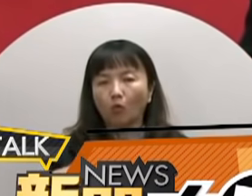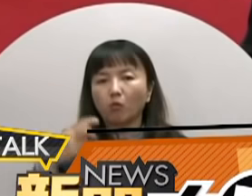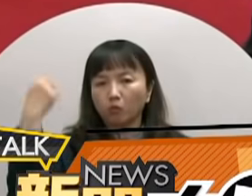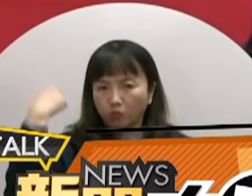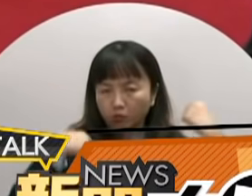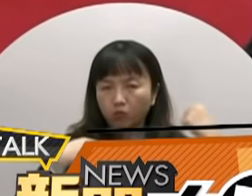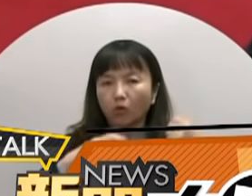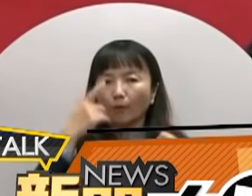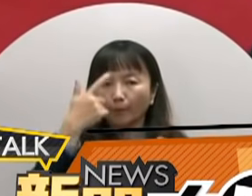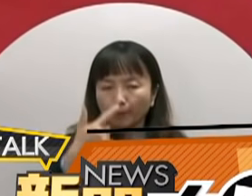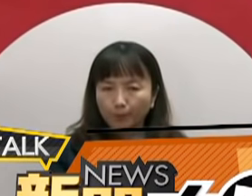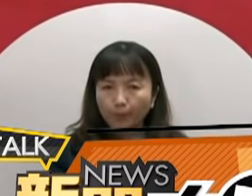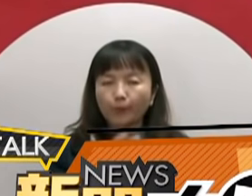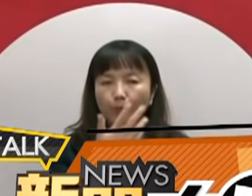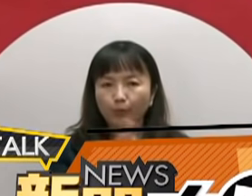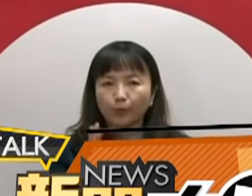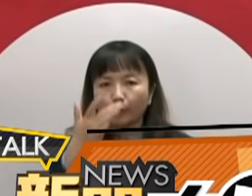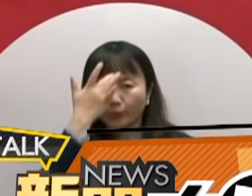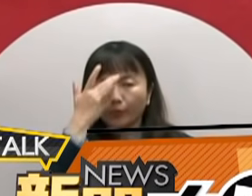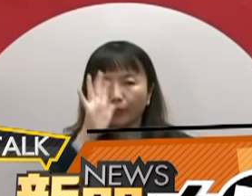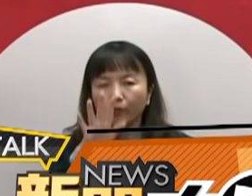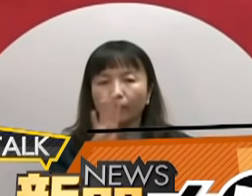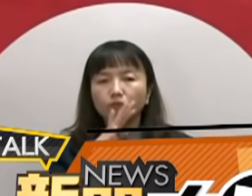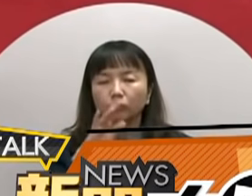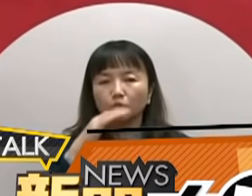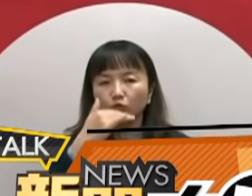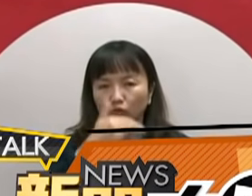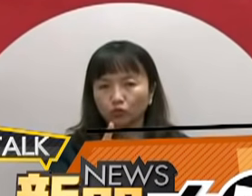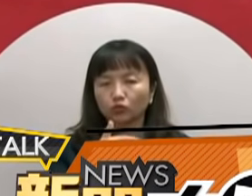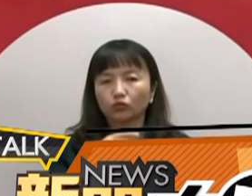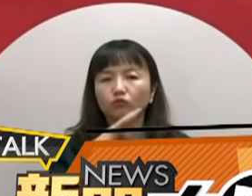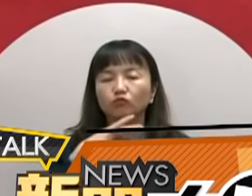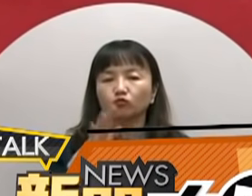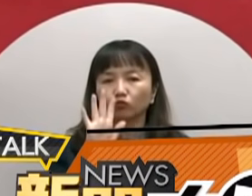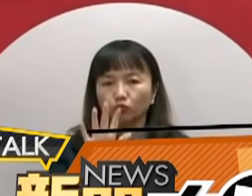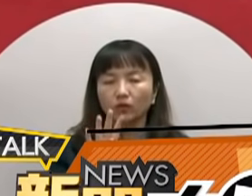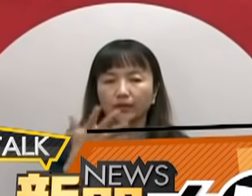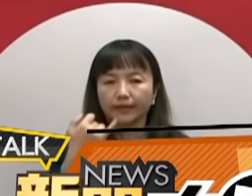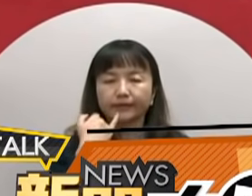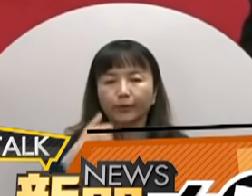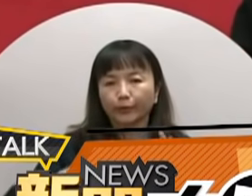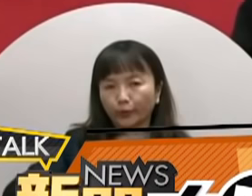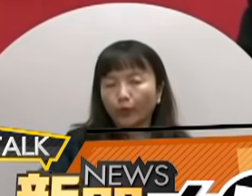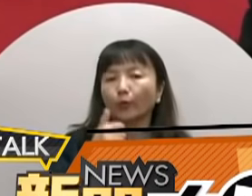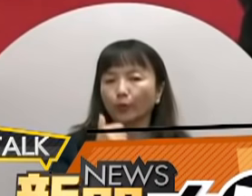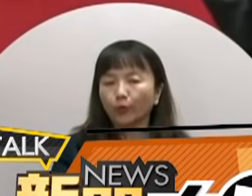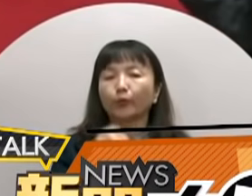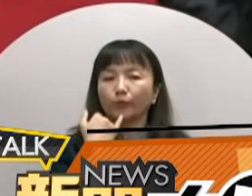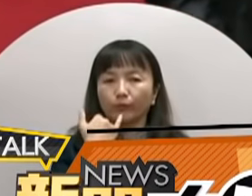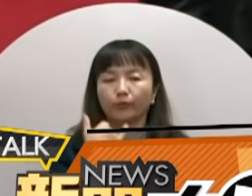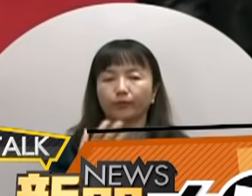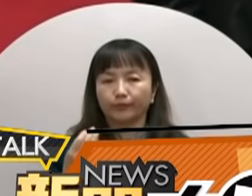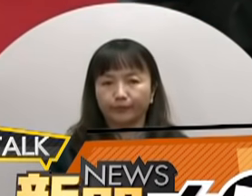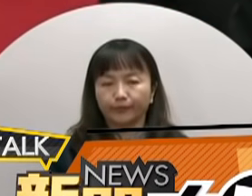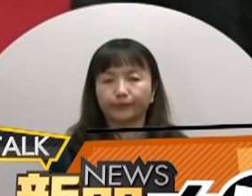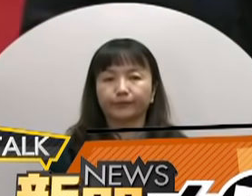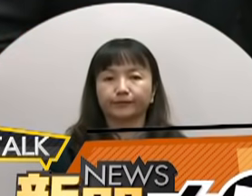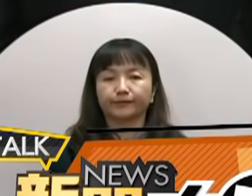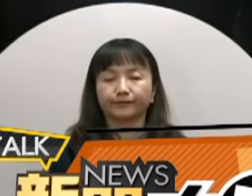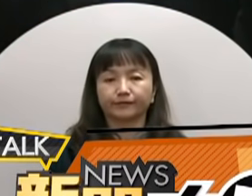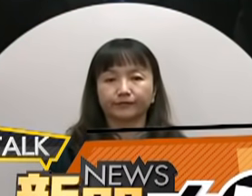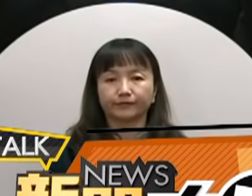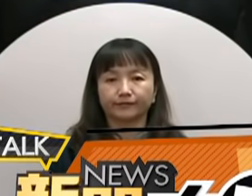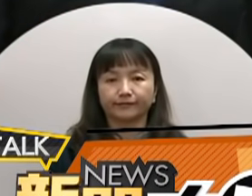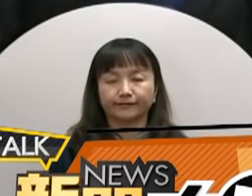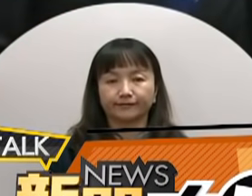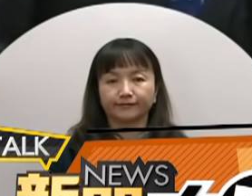上后来都慢慢在排除，那有流量限制，但是是可以进来的，是没有问题的。 到现在我跟